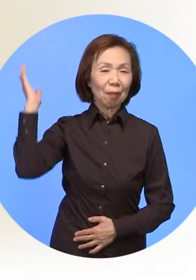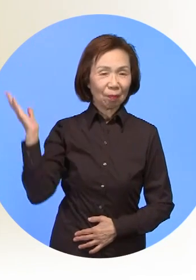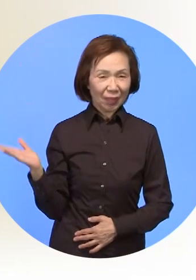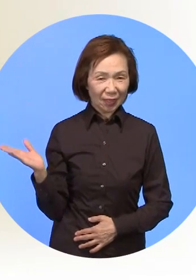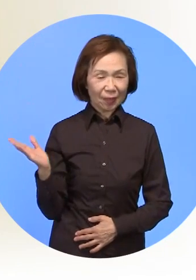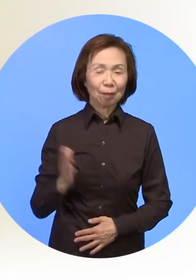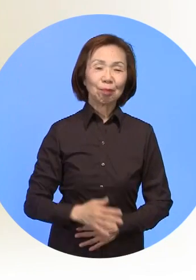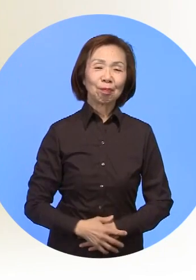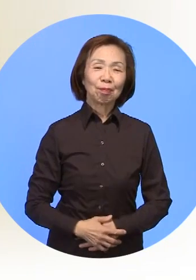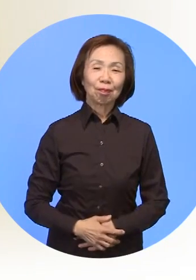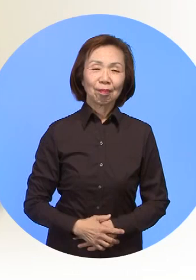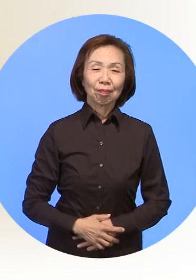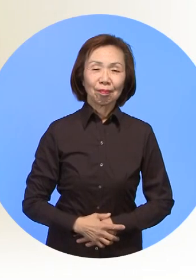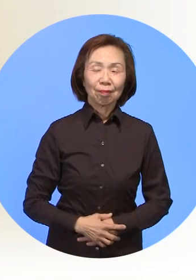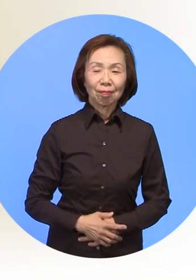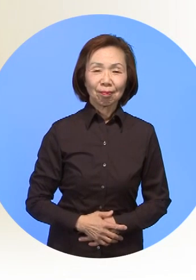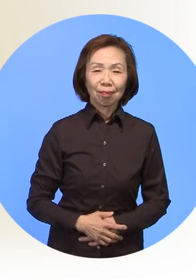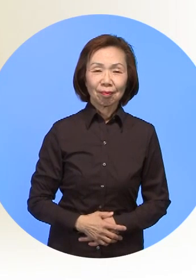です。